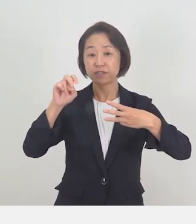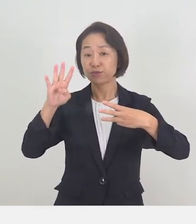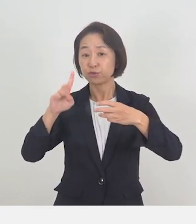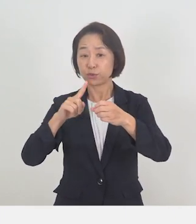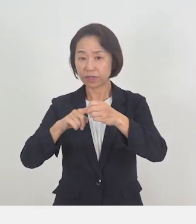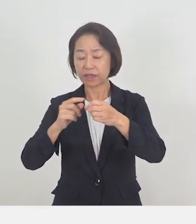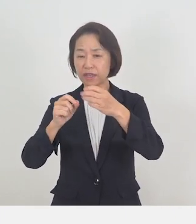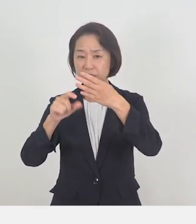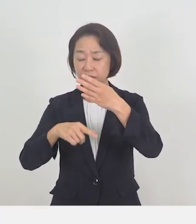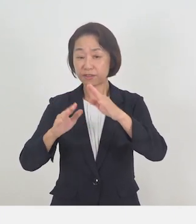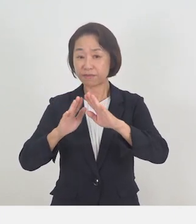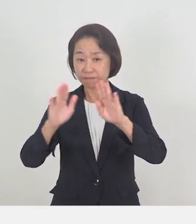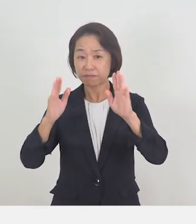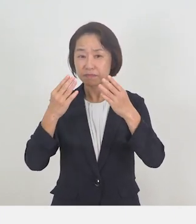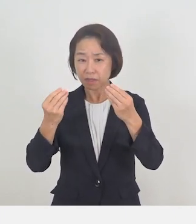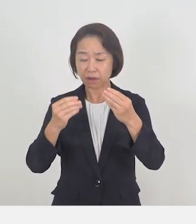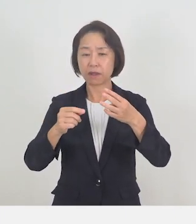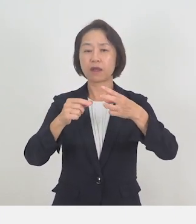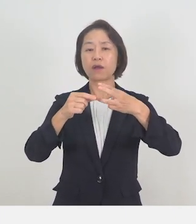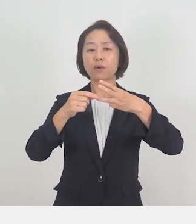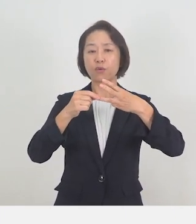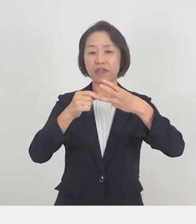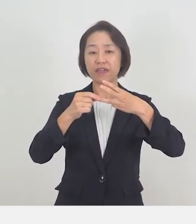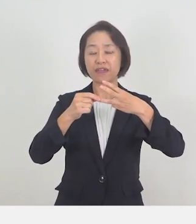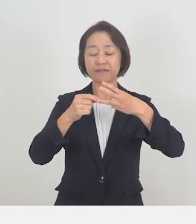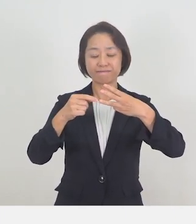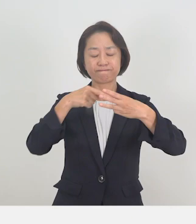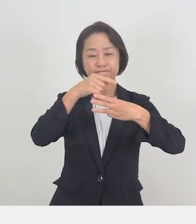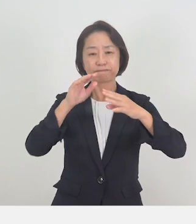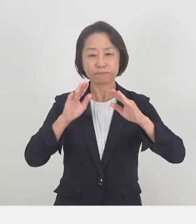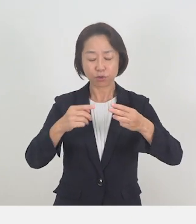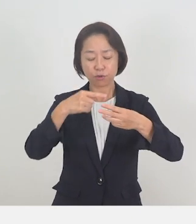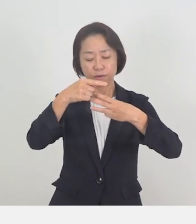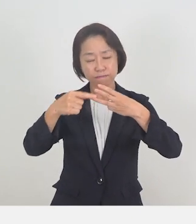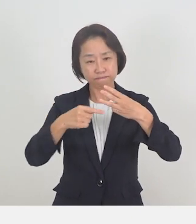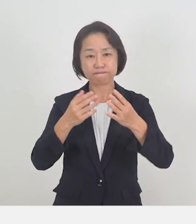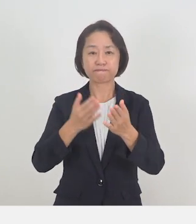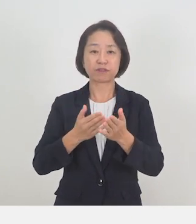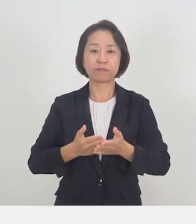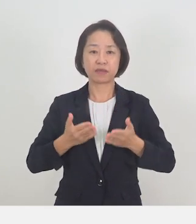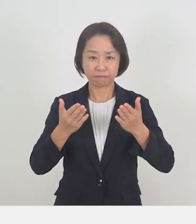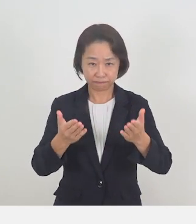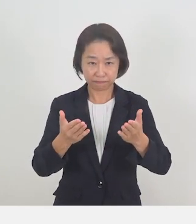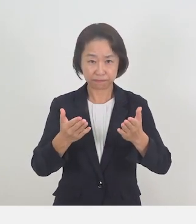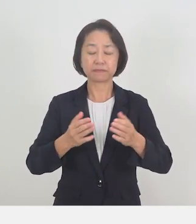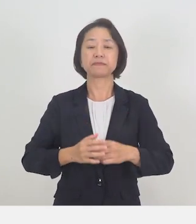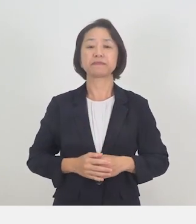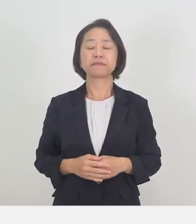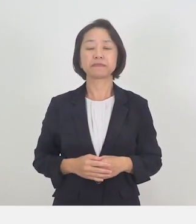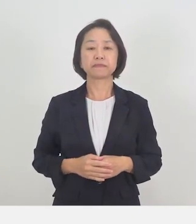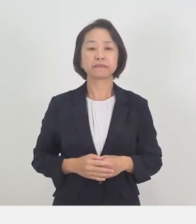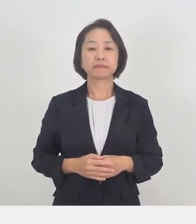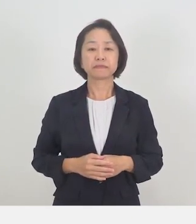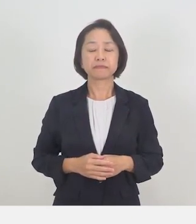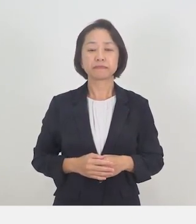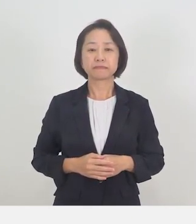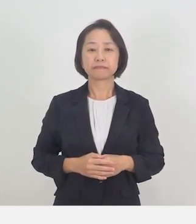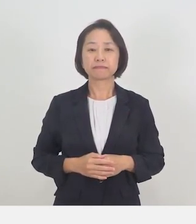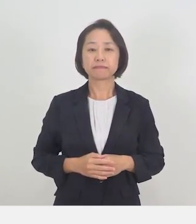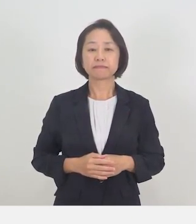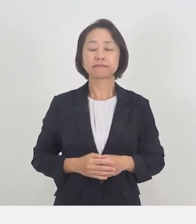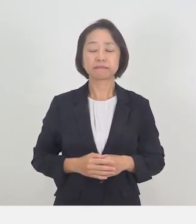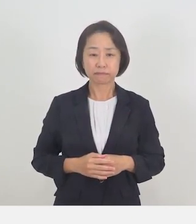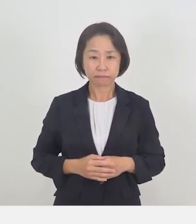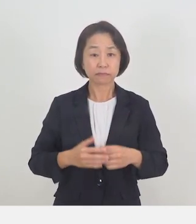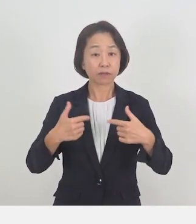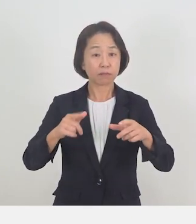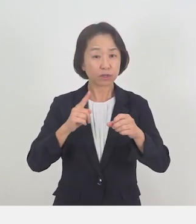れた超N性能表示ラベルに焦点を当てながらその背景も含めて説明いたします